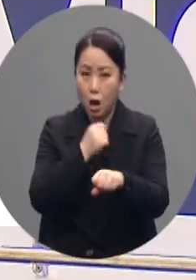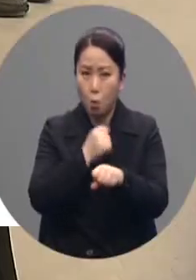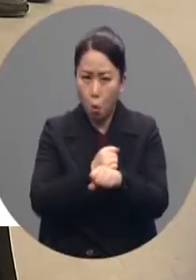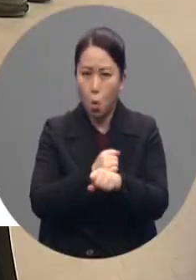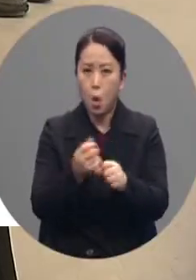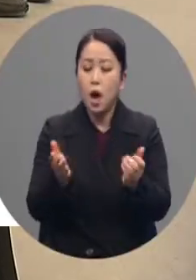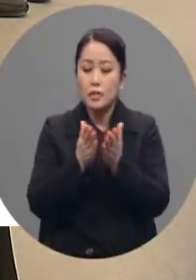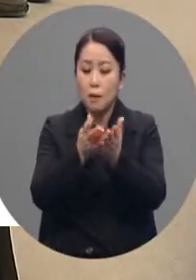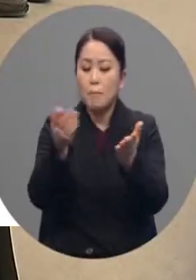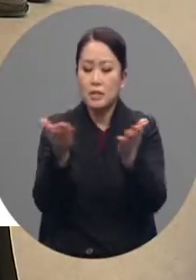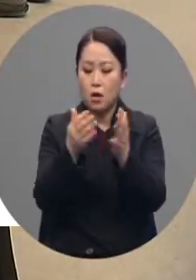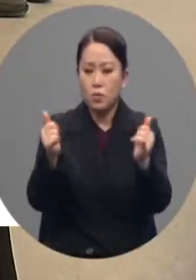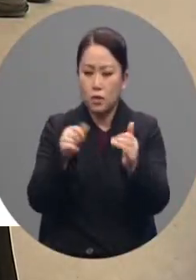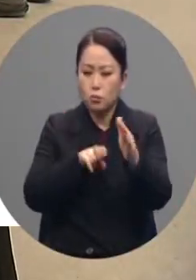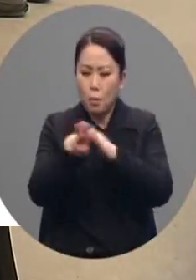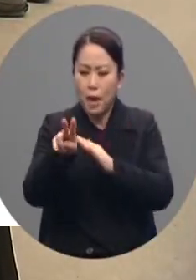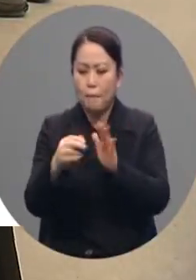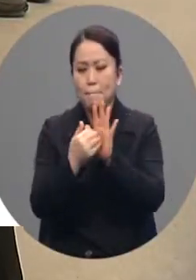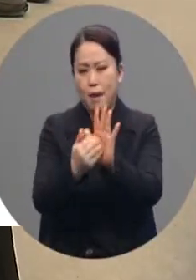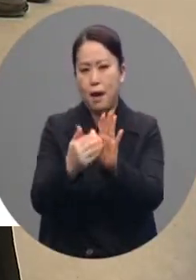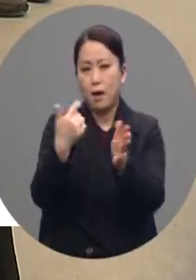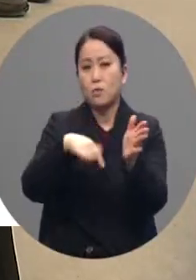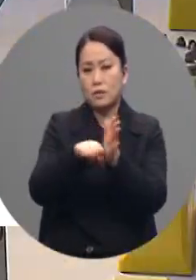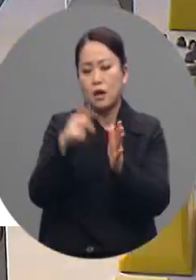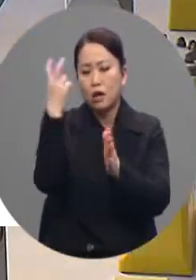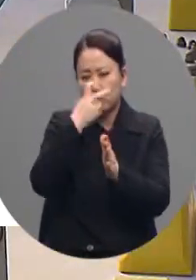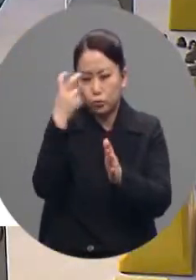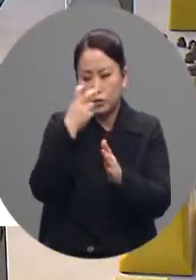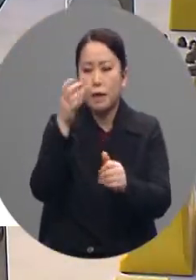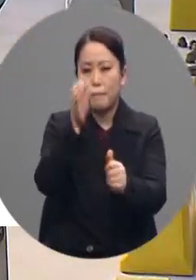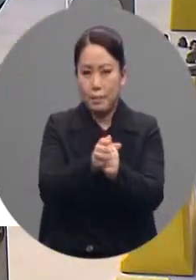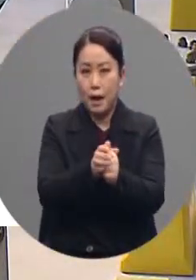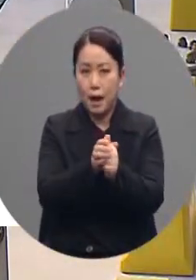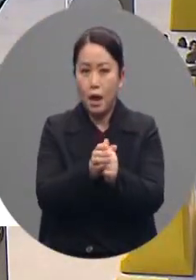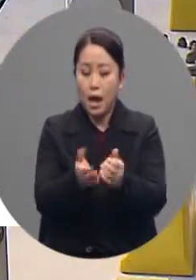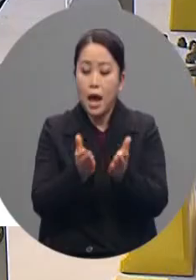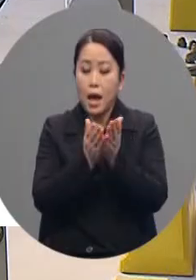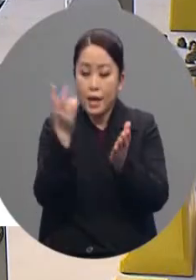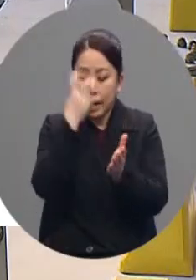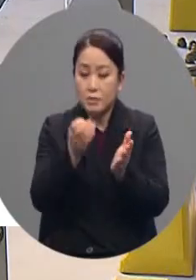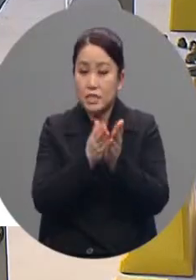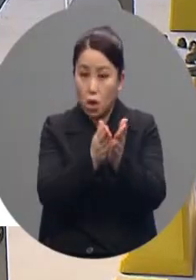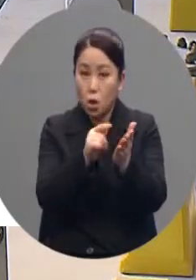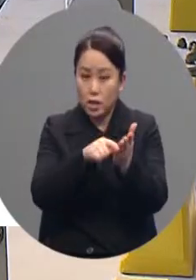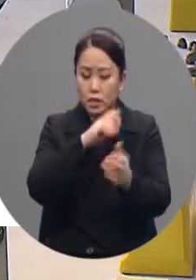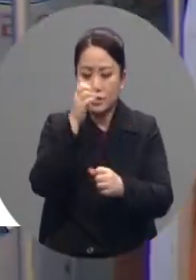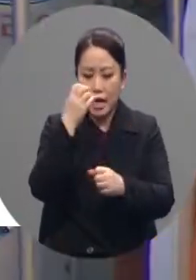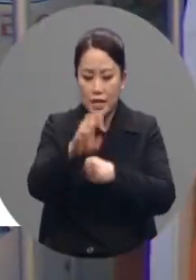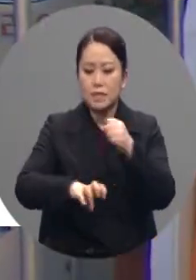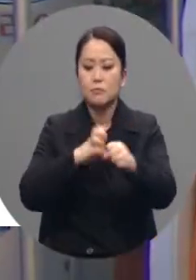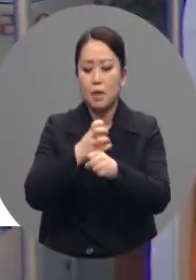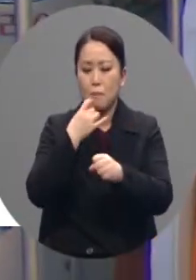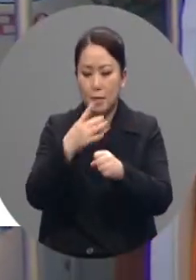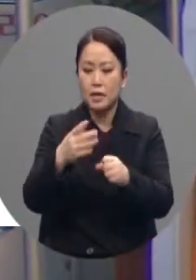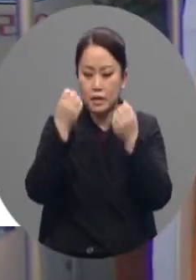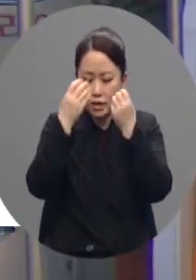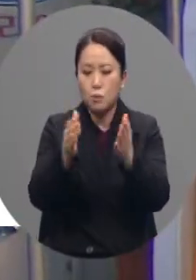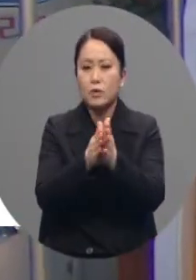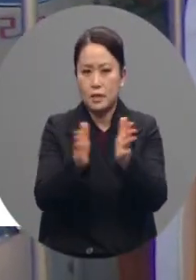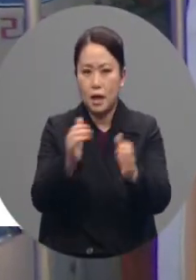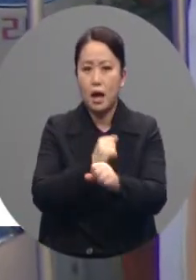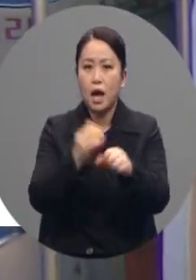해상 순찰 업무도 맡게 됩니다. 법무부는 감시정이 40년 만에 새로 도입된 만큼 항만의 선박